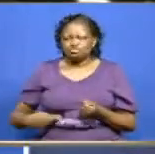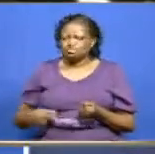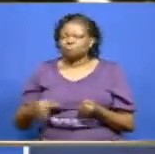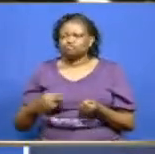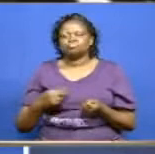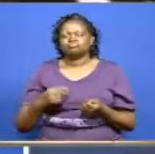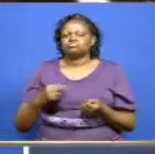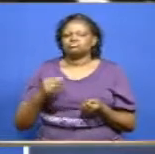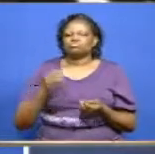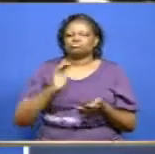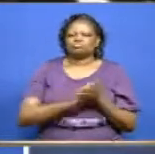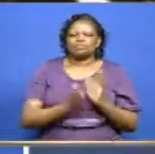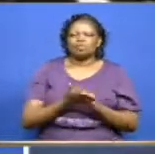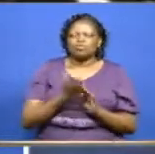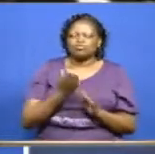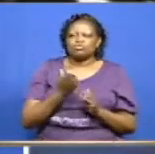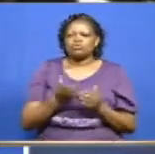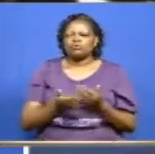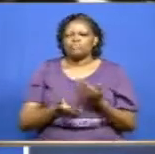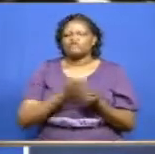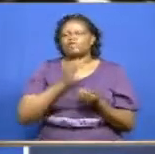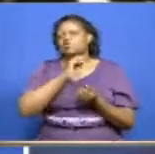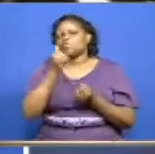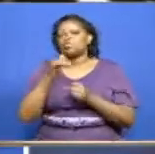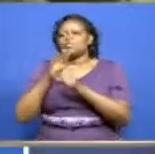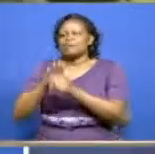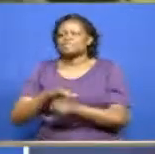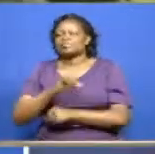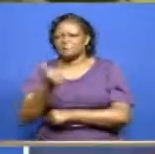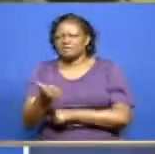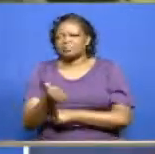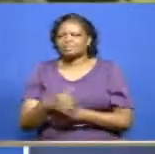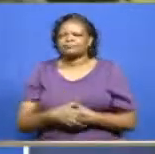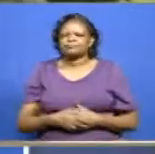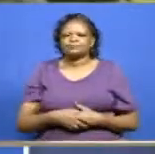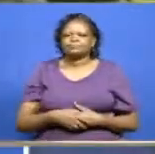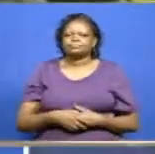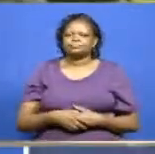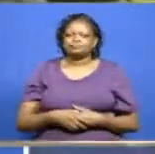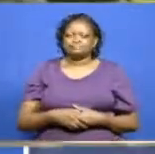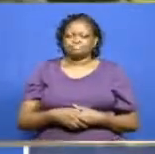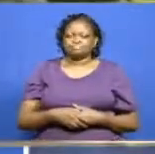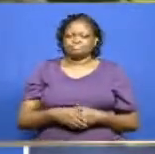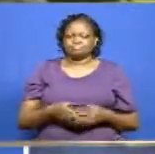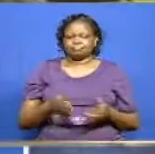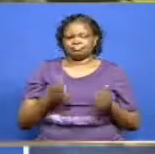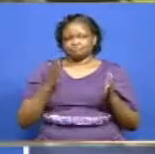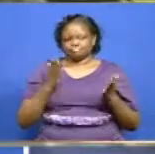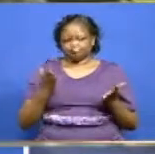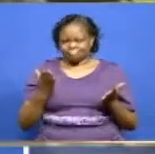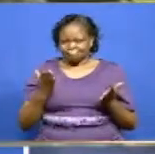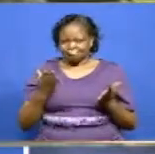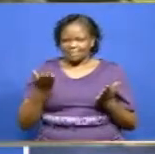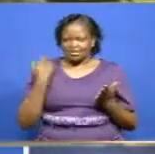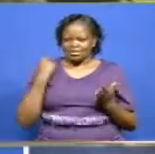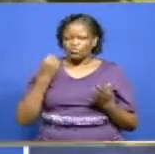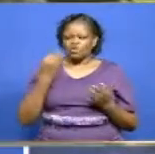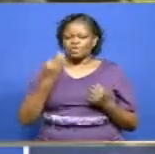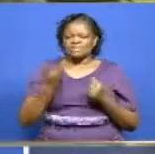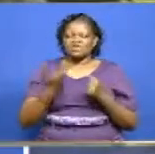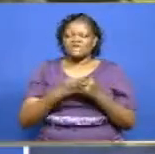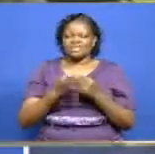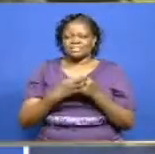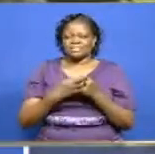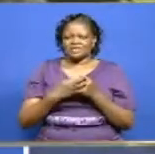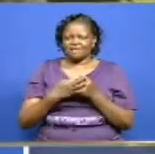kubagua dini au tabaka ya mtu. Kwa hivyo nao miezi mitatu, jana ilikuwa tarehe 28. Kwa